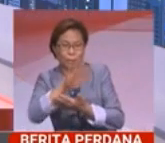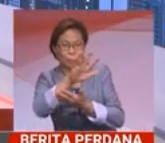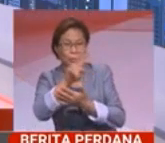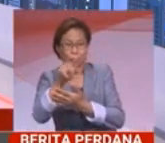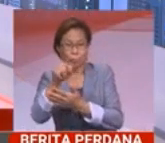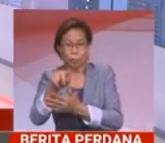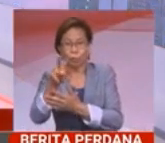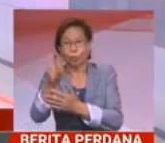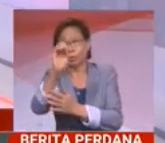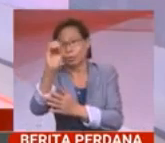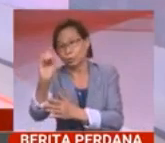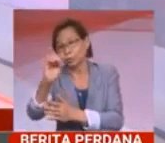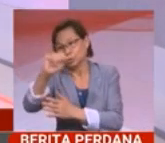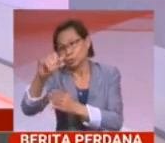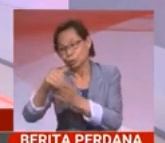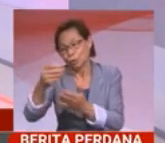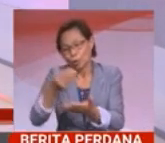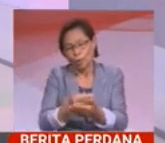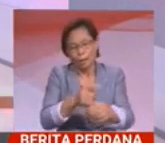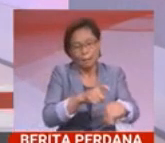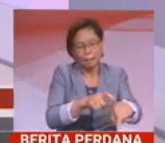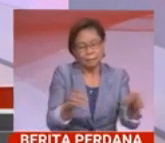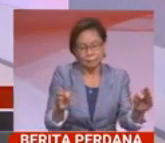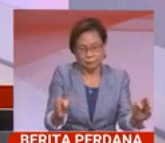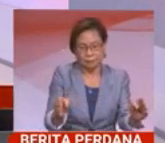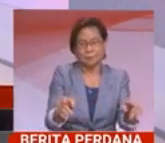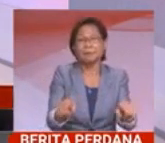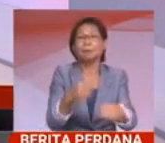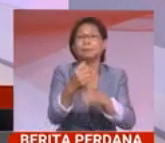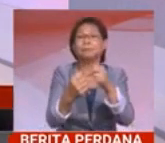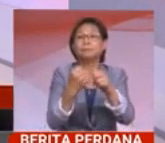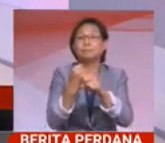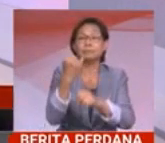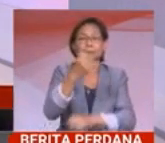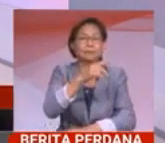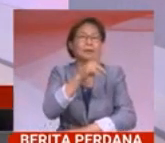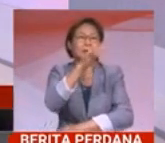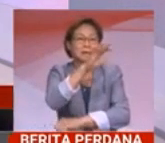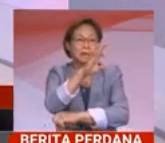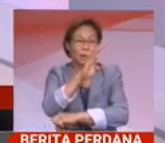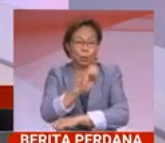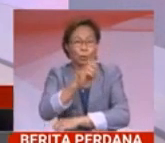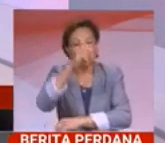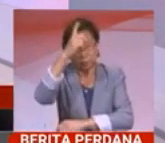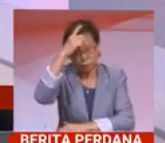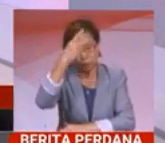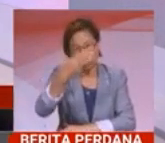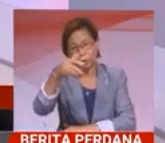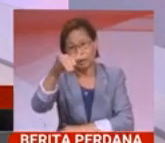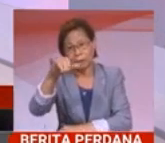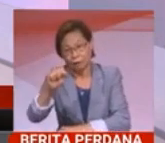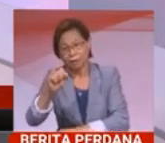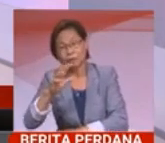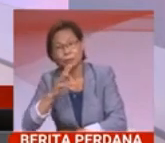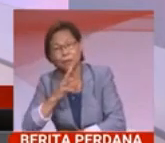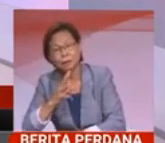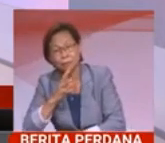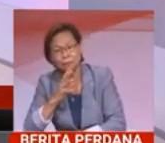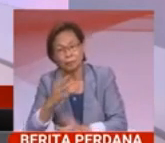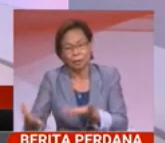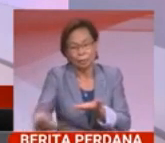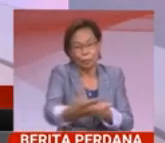5242 gosong juta ringgit pada tempo sama tahun lalu ketua pegawai eksekutif nya ada tuh haris fadillah fun perdata